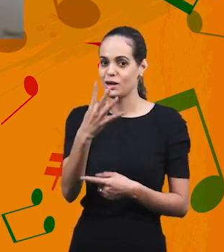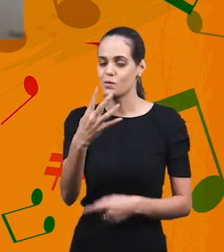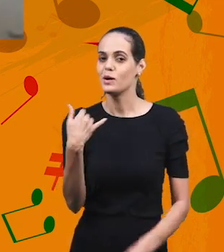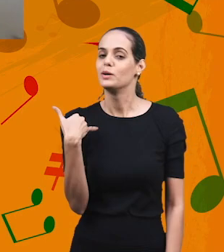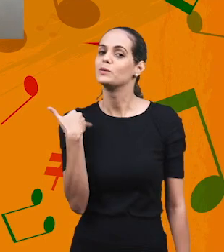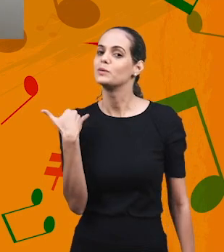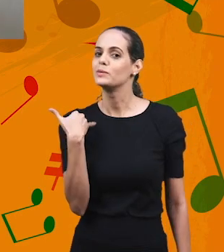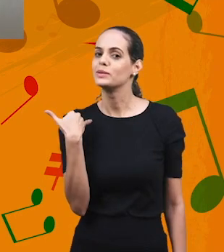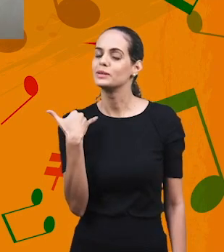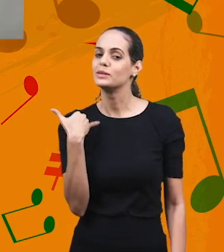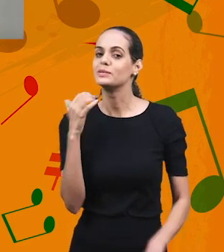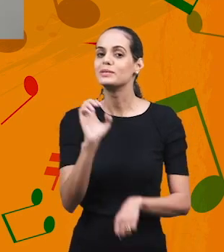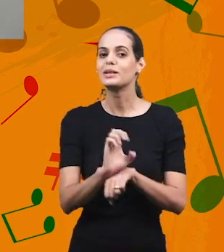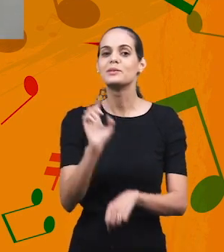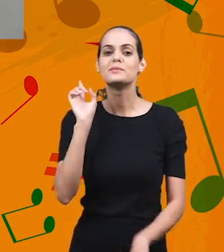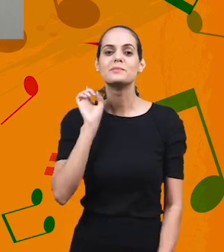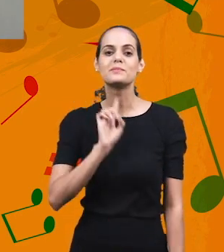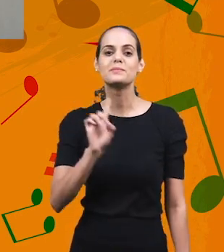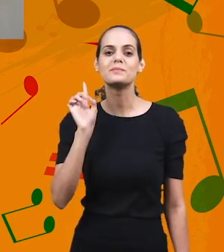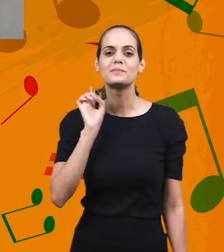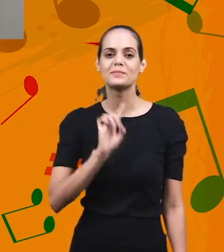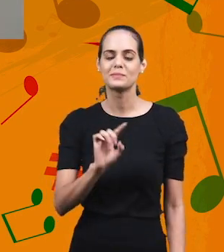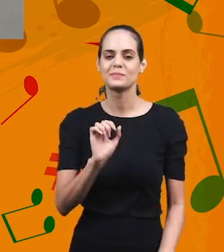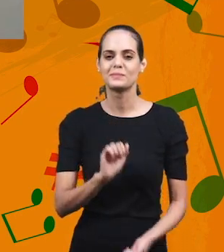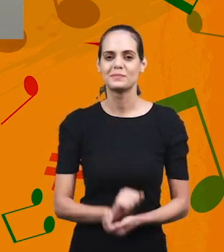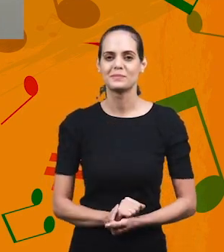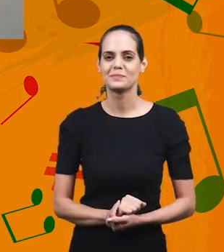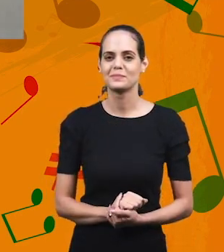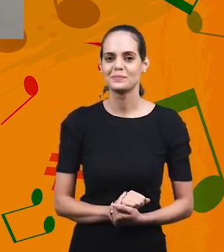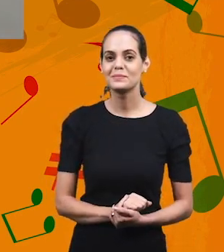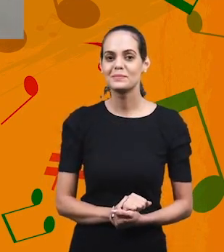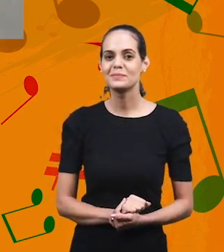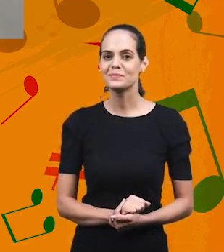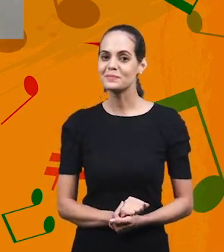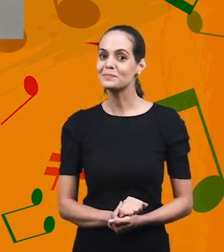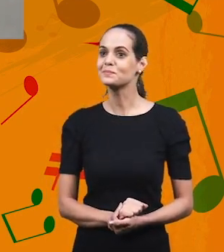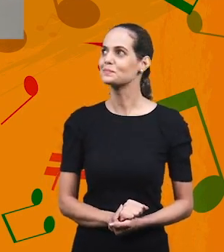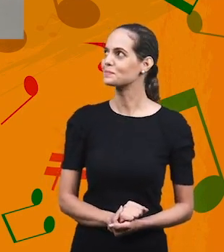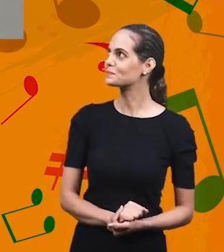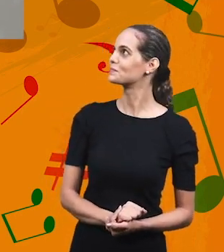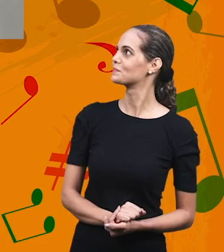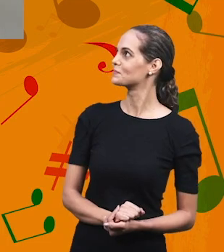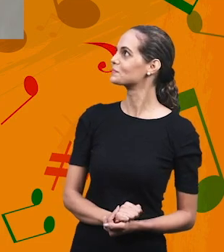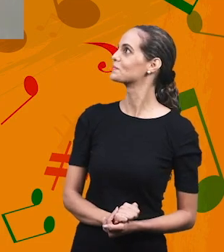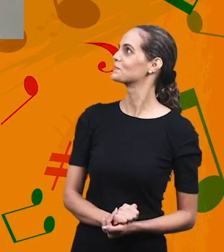Maria Vitória a 4 ans, de Ibirité, Minas Gerais.